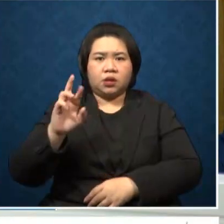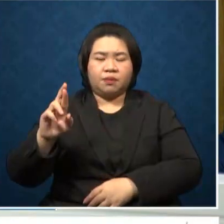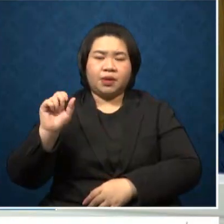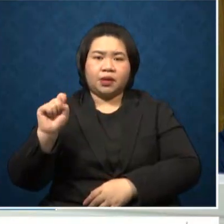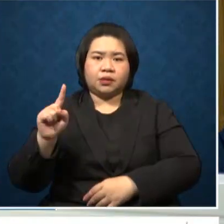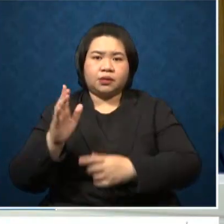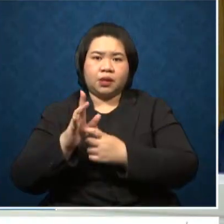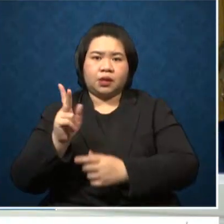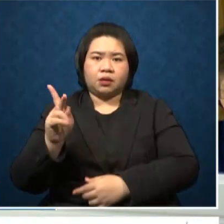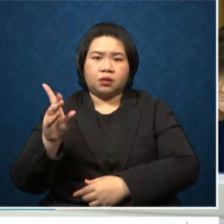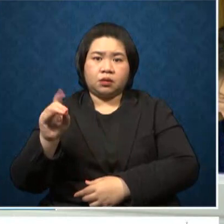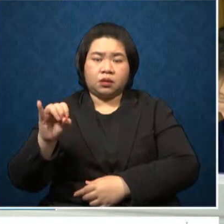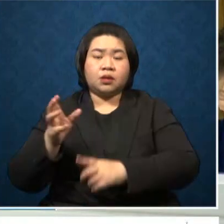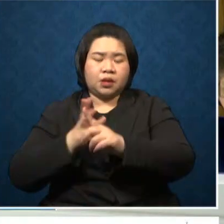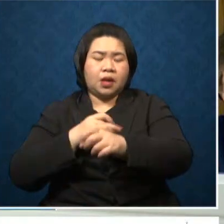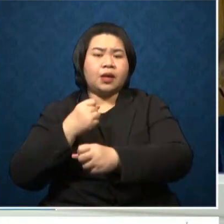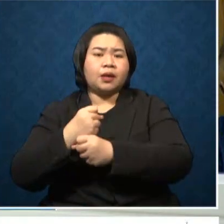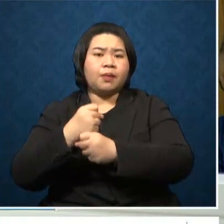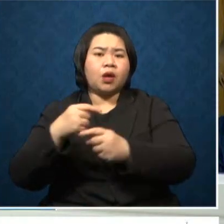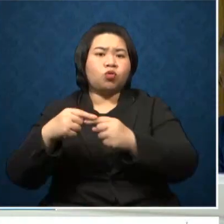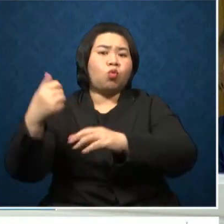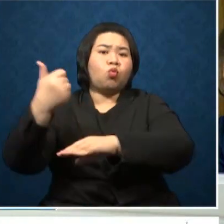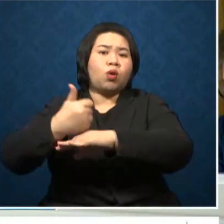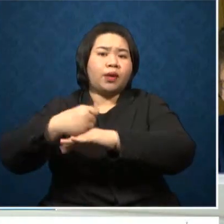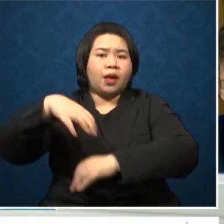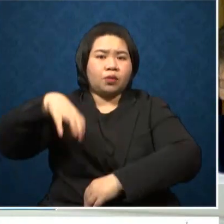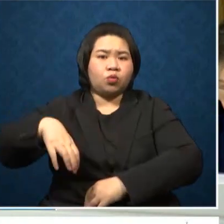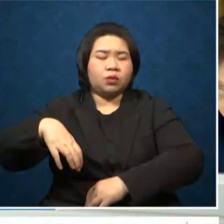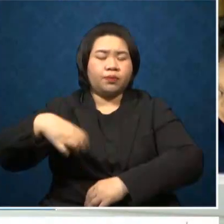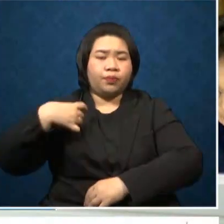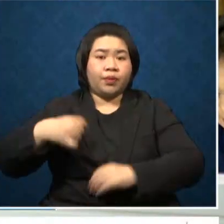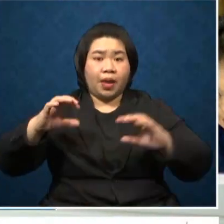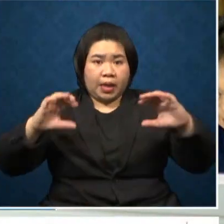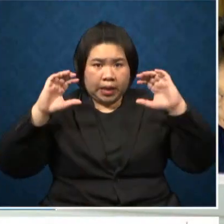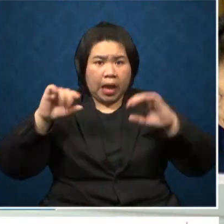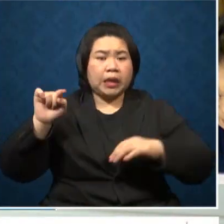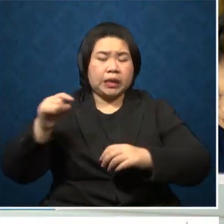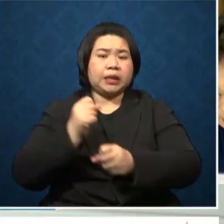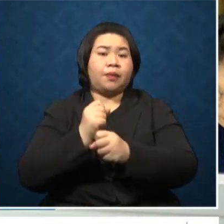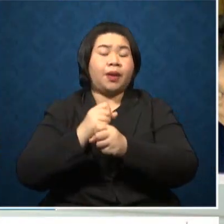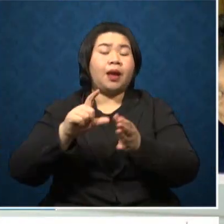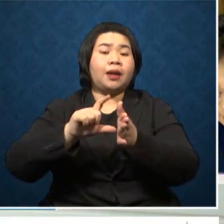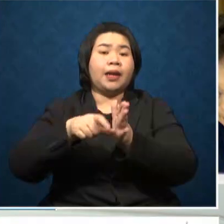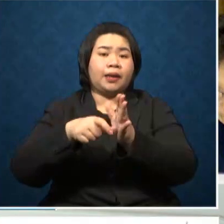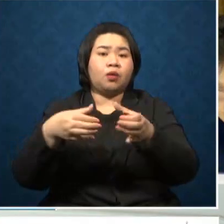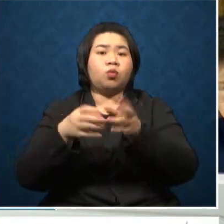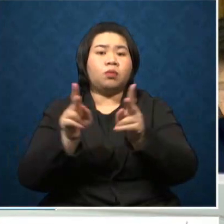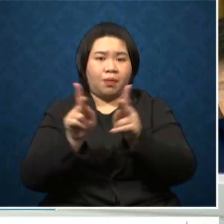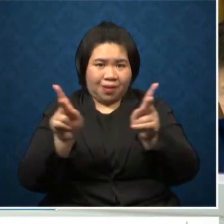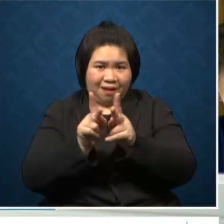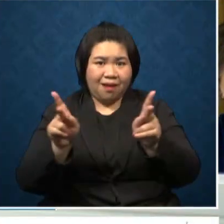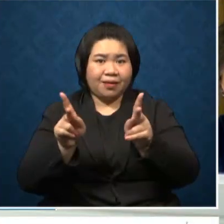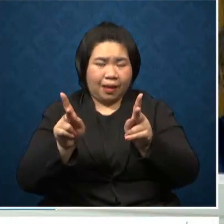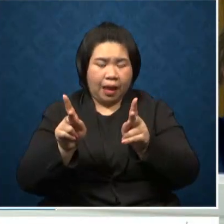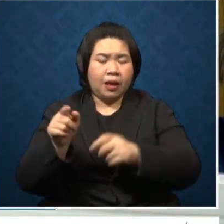อัยการสำนักงานคณะกรรมการอาชญากาศในฐานะเลขาอนุการคณะกรรมการอัยการ